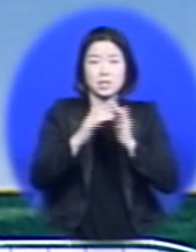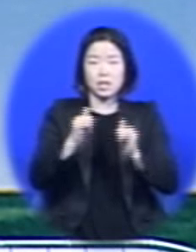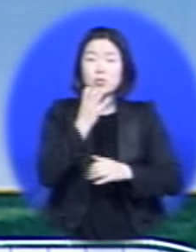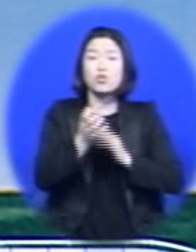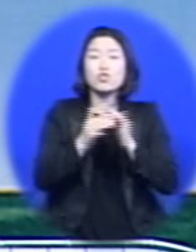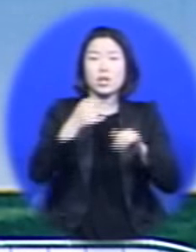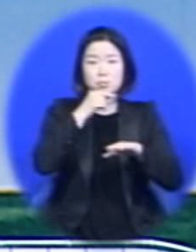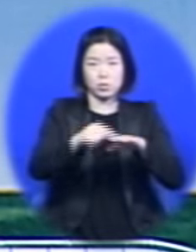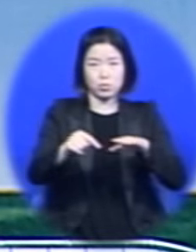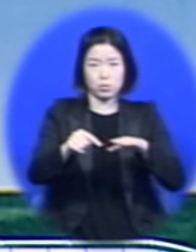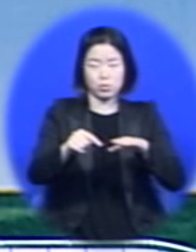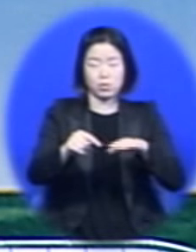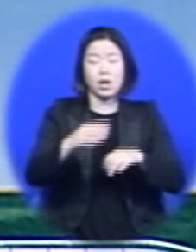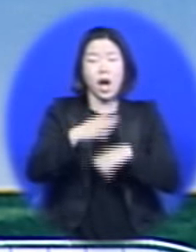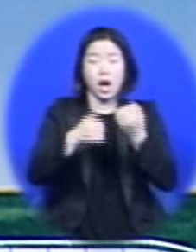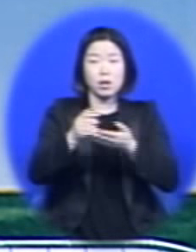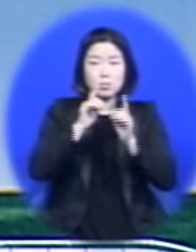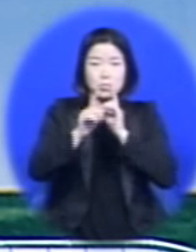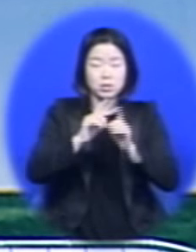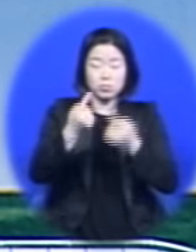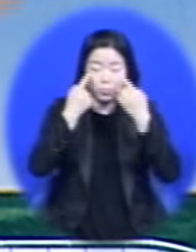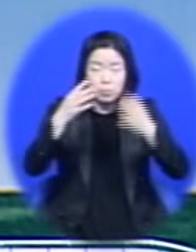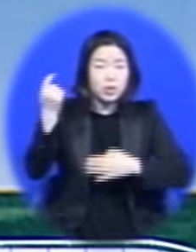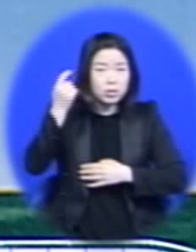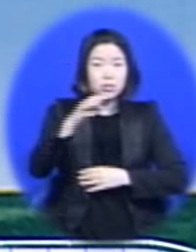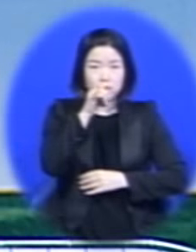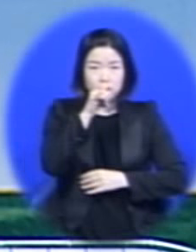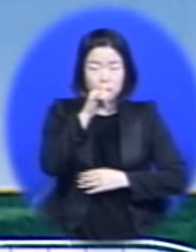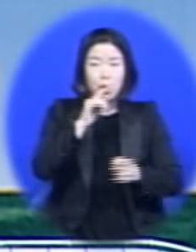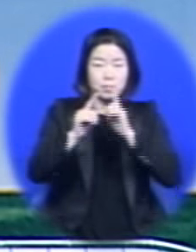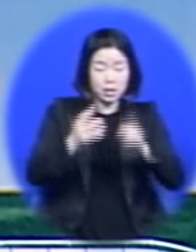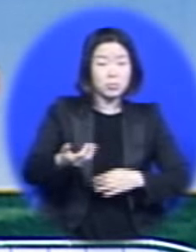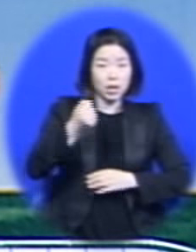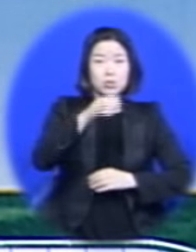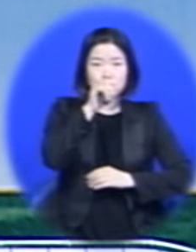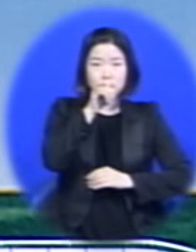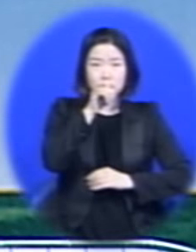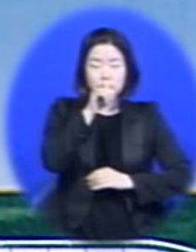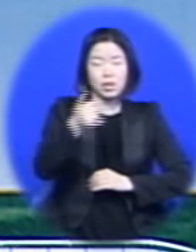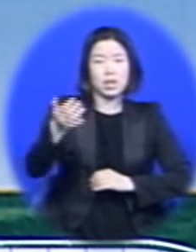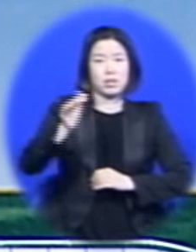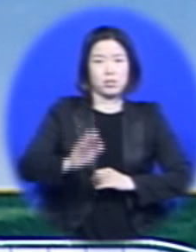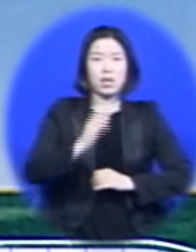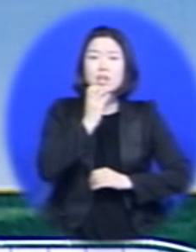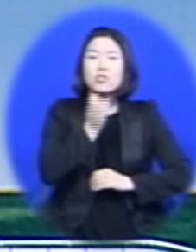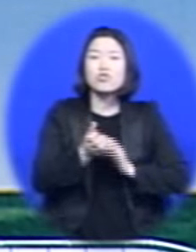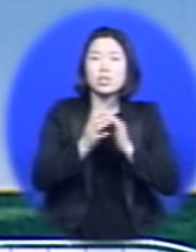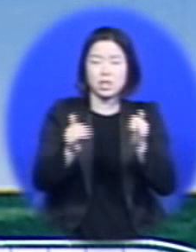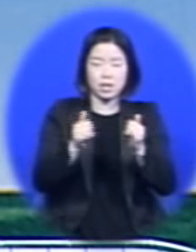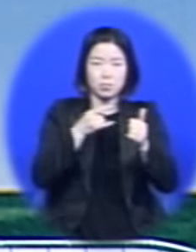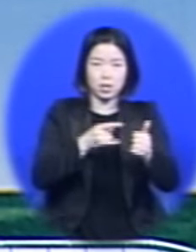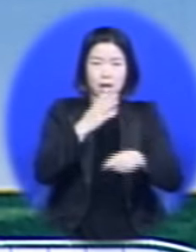하나님의 말씀은 분명히 들었습니다. 그들은 하나님의 말씀을 가지고도 있습니다. 그러나 유대 민족에게